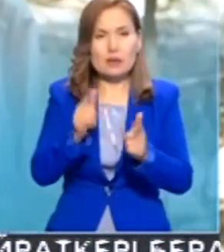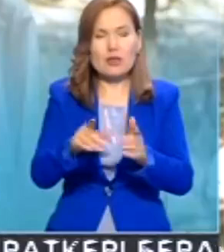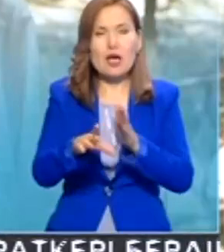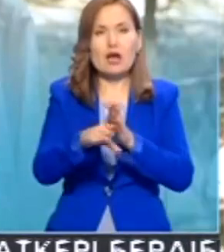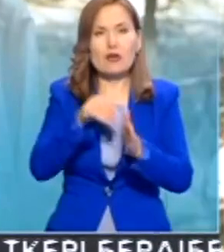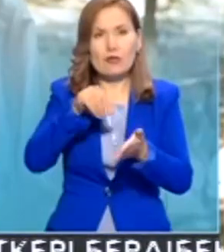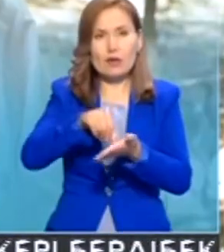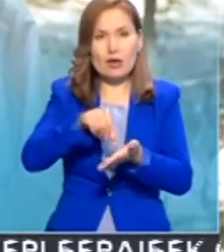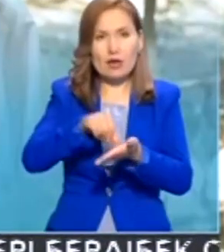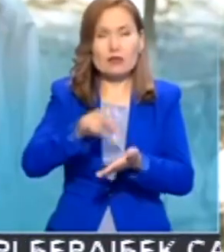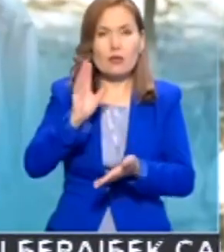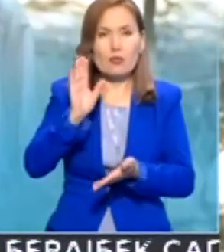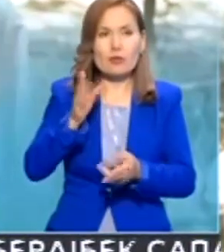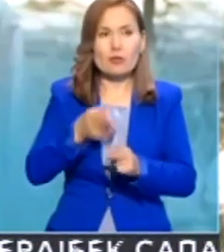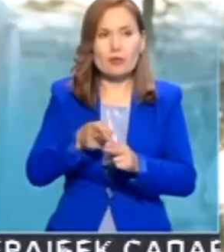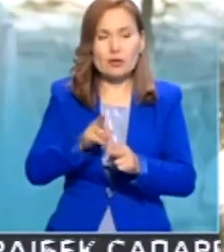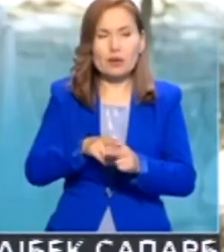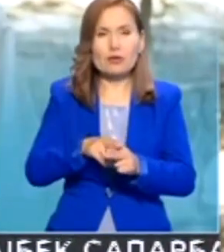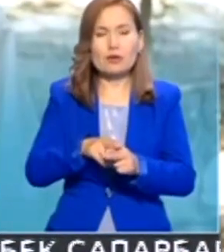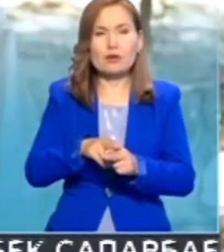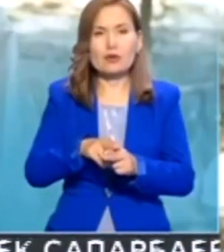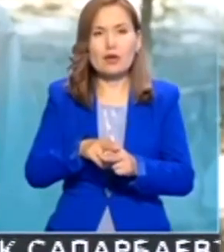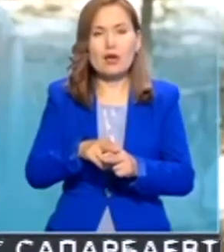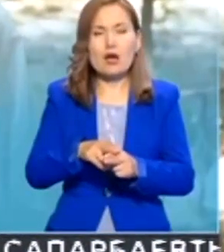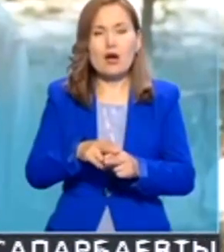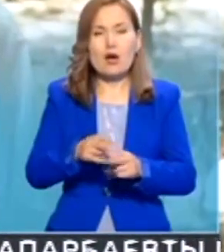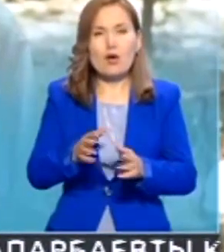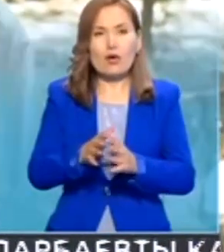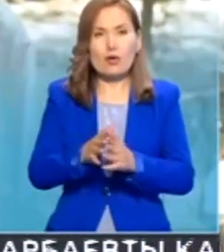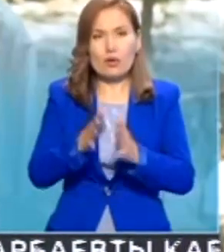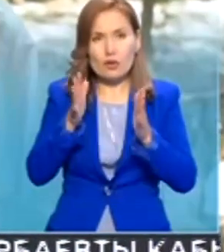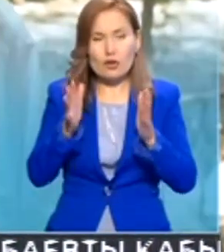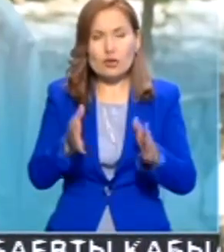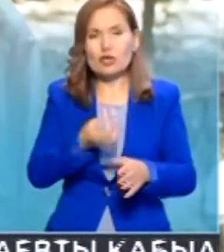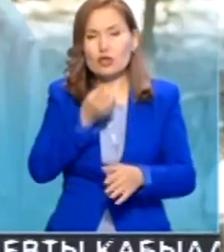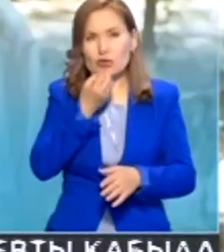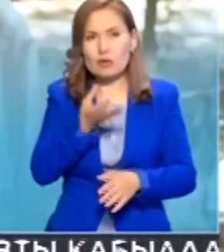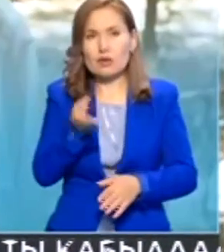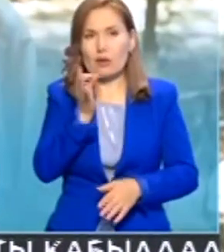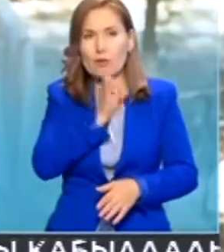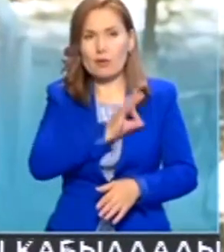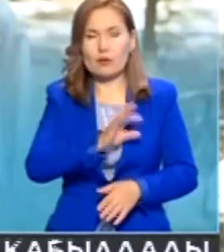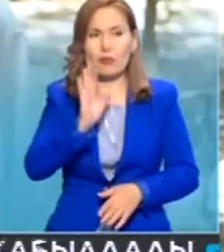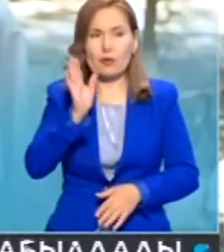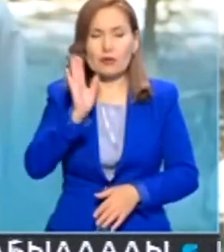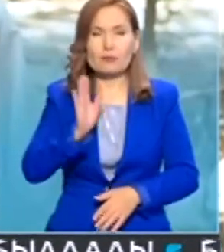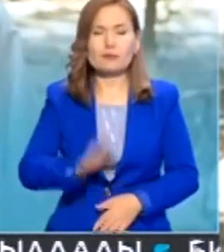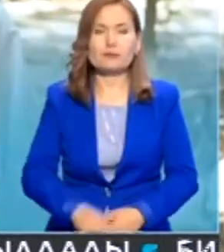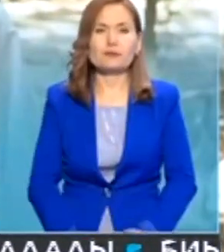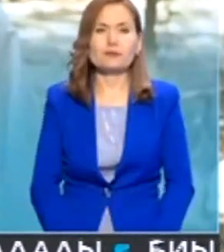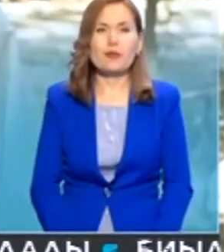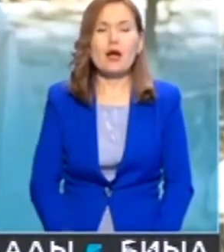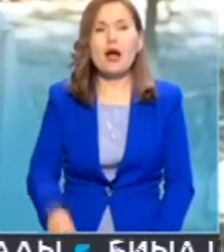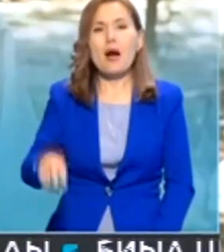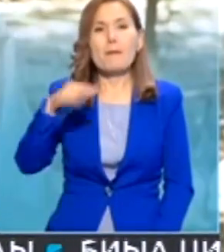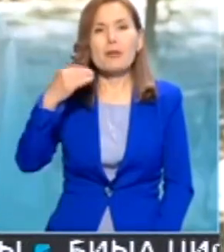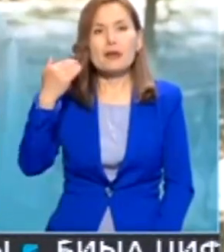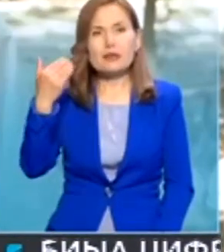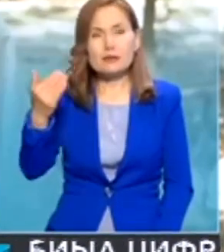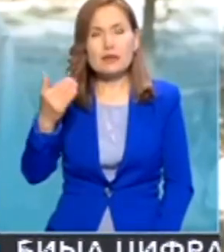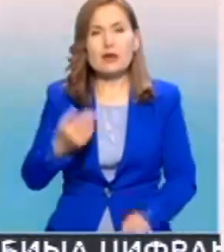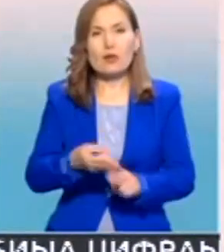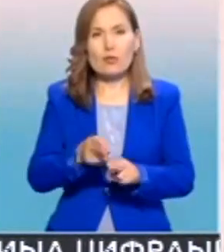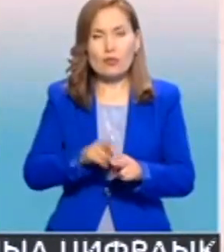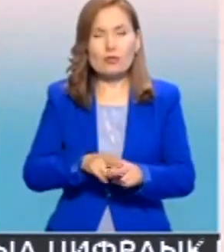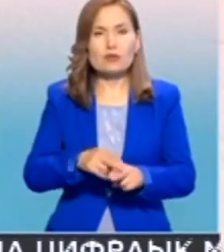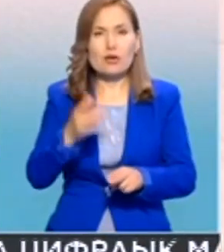Сөзін сөйлейміз деген сияқты. Ал бұл өте ол жақсы бап, ең бір жақсы баптардың бірі. Президент оларға бейтарап болу